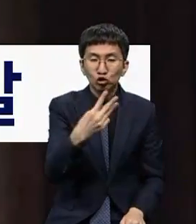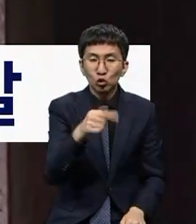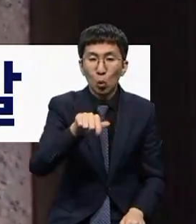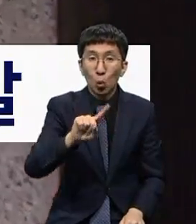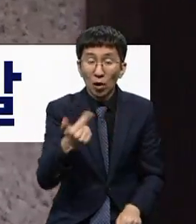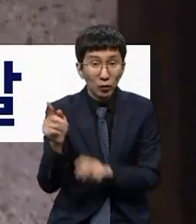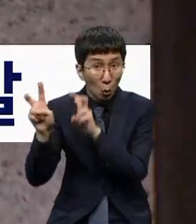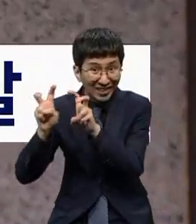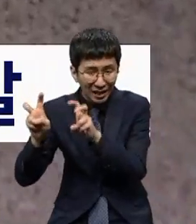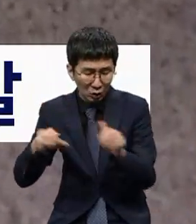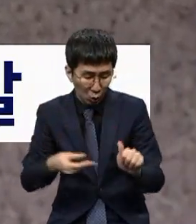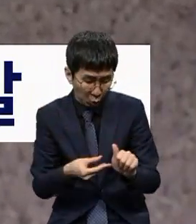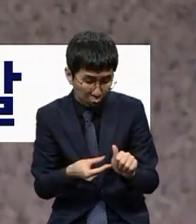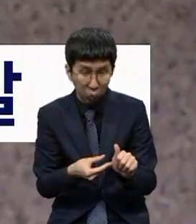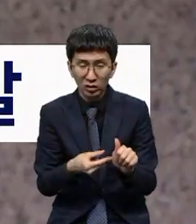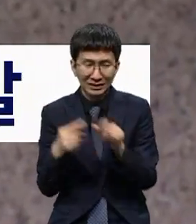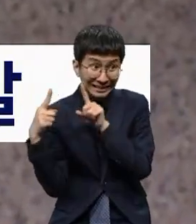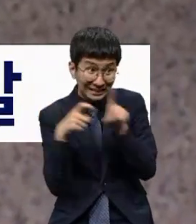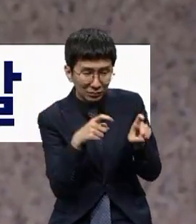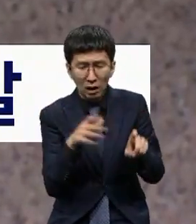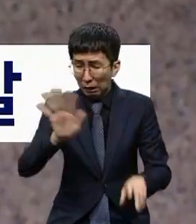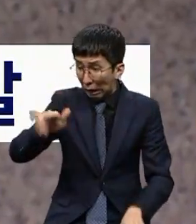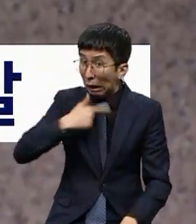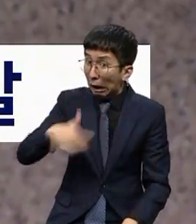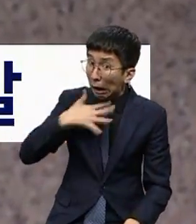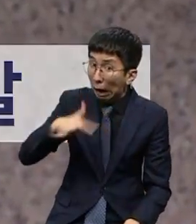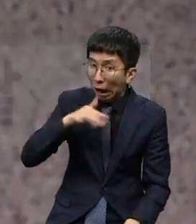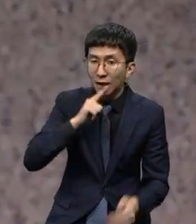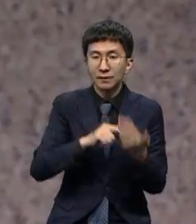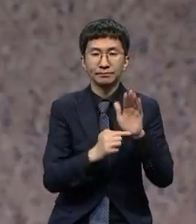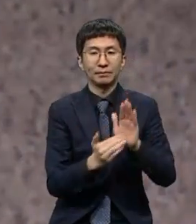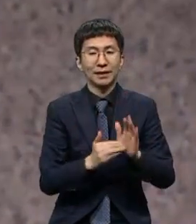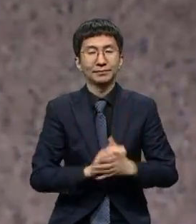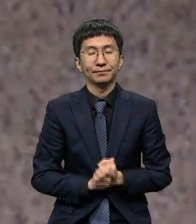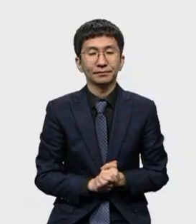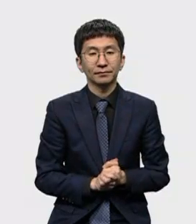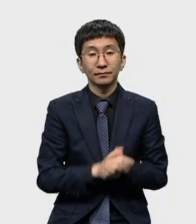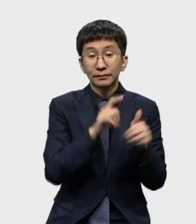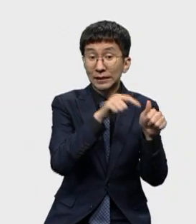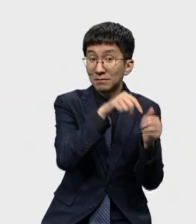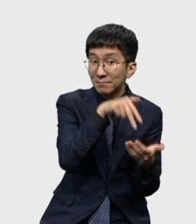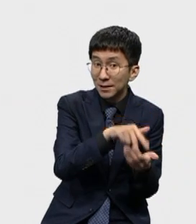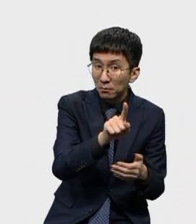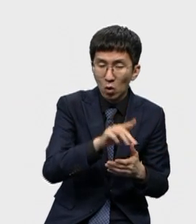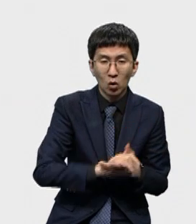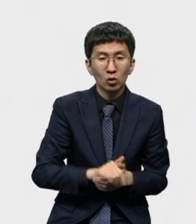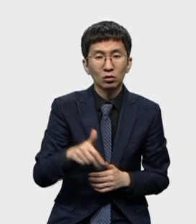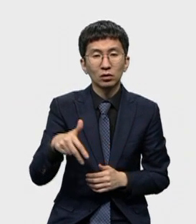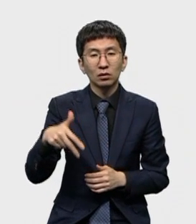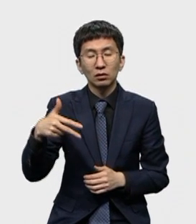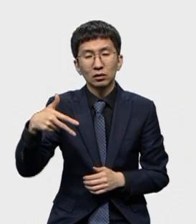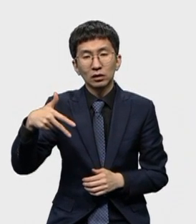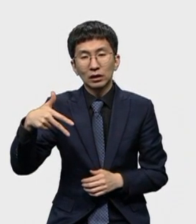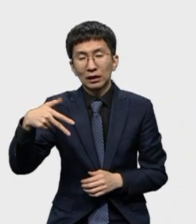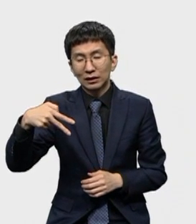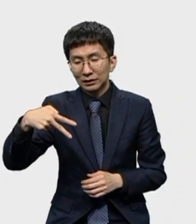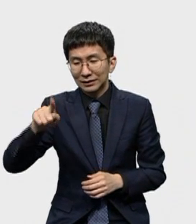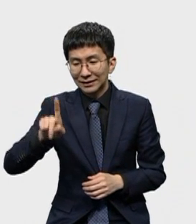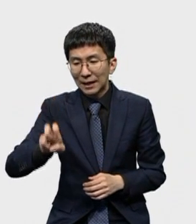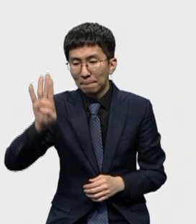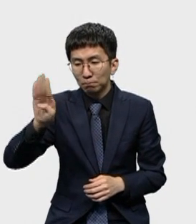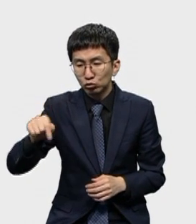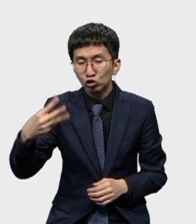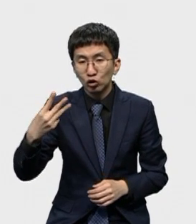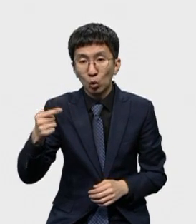접대를 받았다는 의혹이 제기되자 강하게 반발했습니다. 윤 전 총장 측은 조남욱 삼부토건 전 회장과